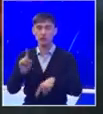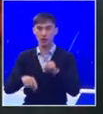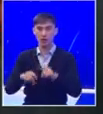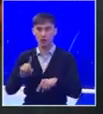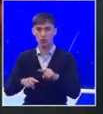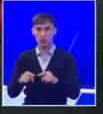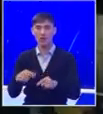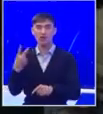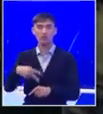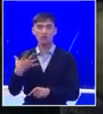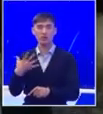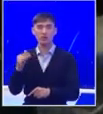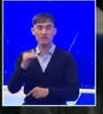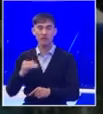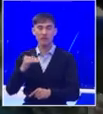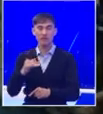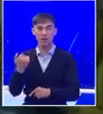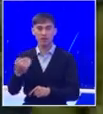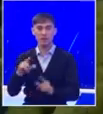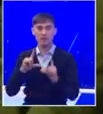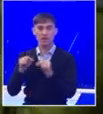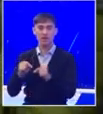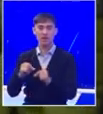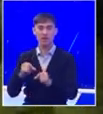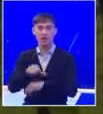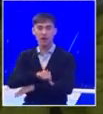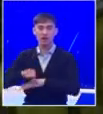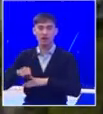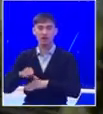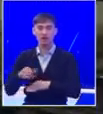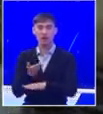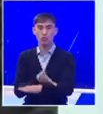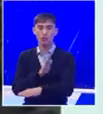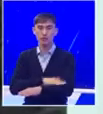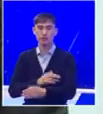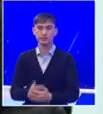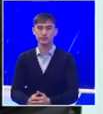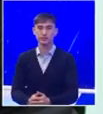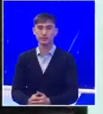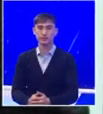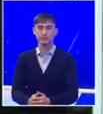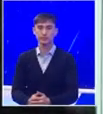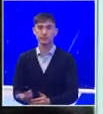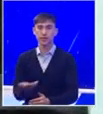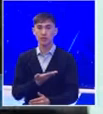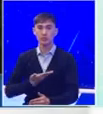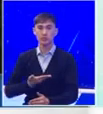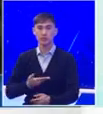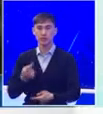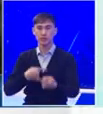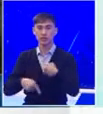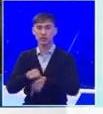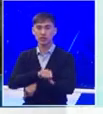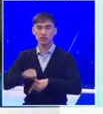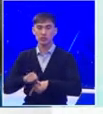родину. 25 февраля они выехали в сторону границы с Польшей. Мы лично с семьей добирались своим транспортом через